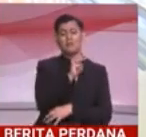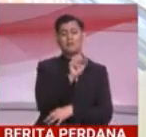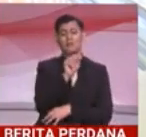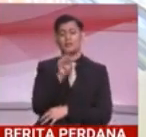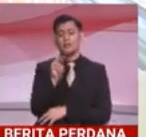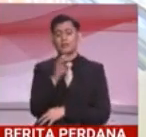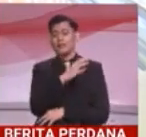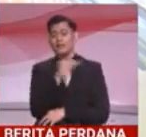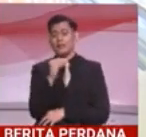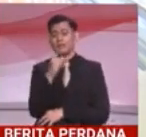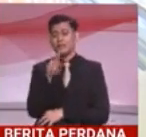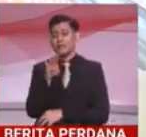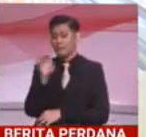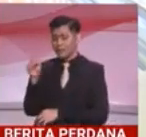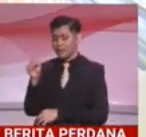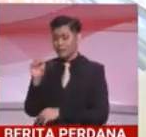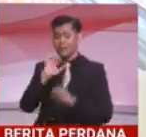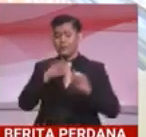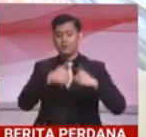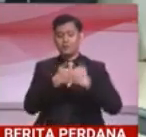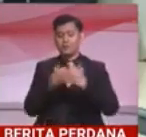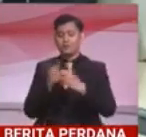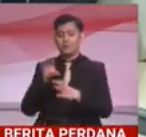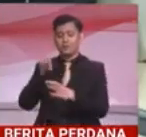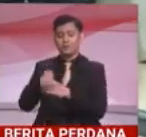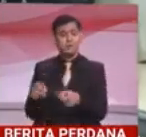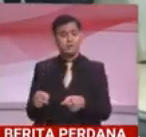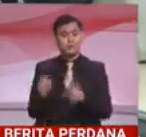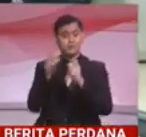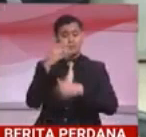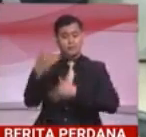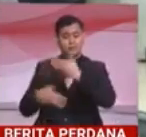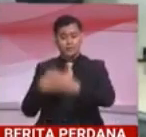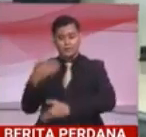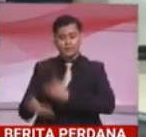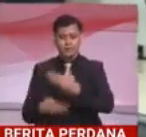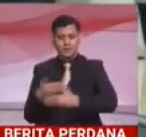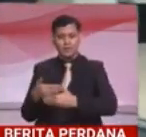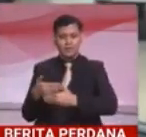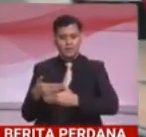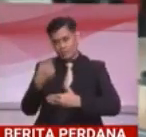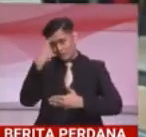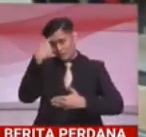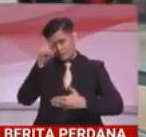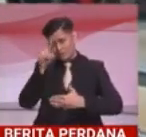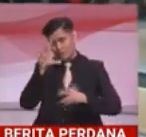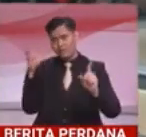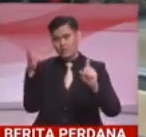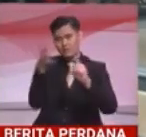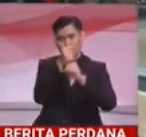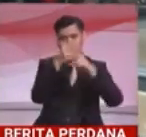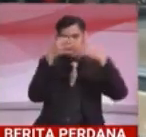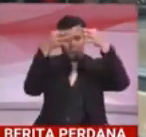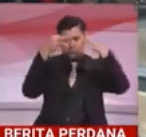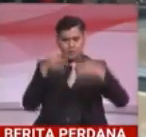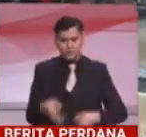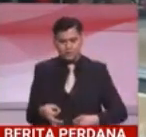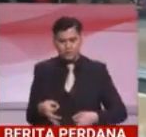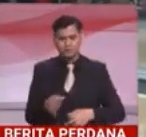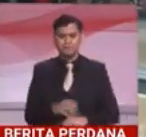Sukan KBS serta agensi terlibat untuk mempercepat proses ke peringkat tertinggi.